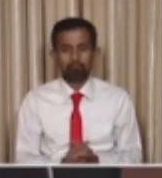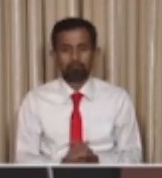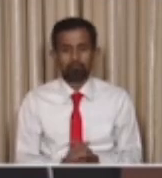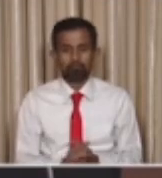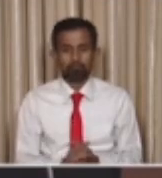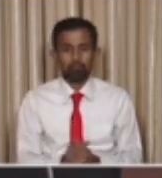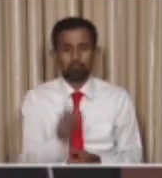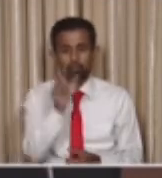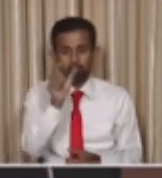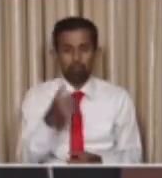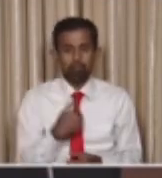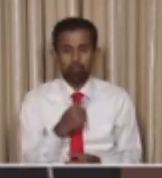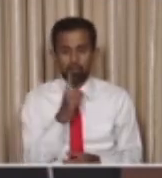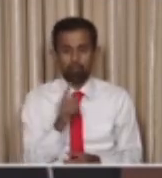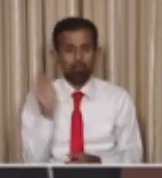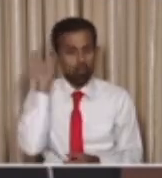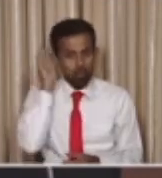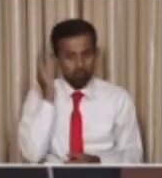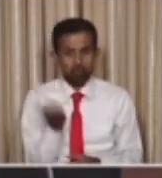ඔබතුමා අපි කියන වහගෙන ඉන්න ඕන.